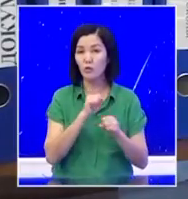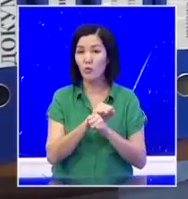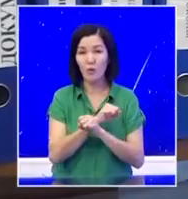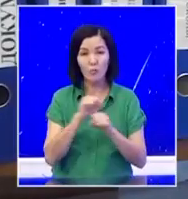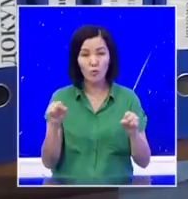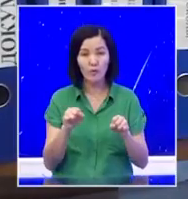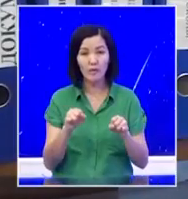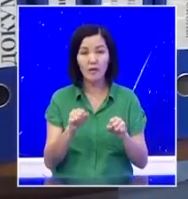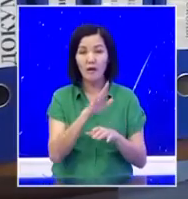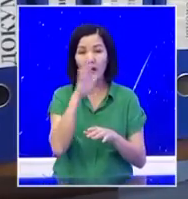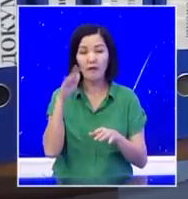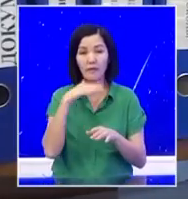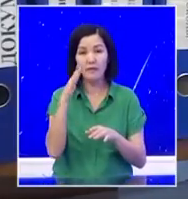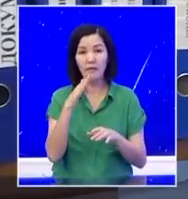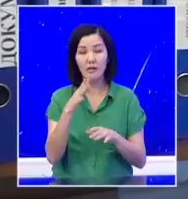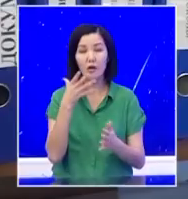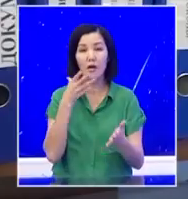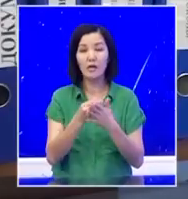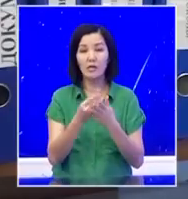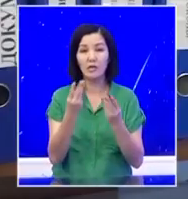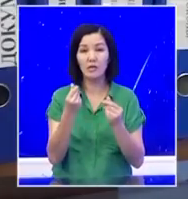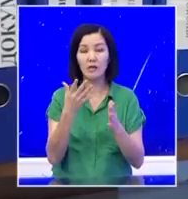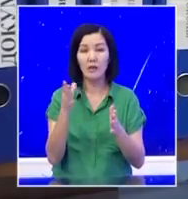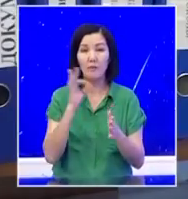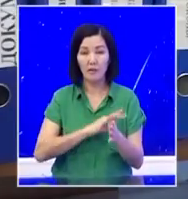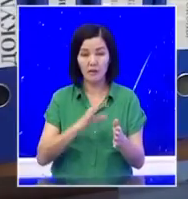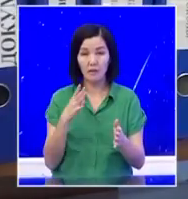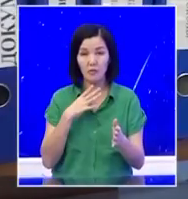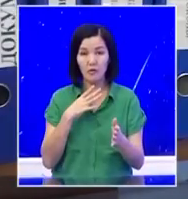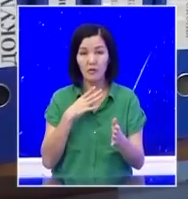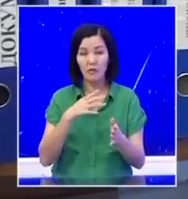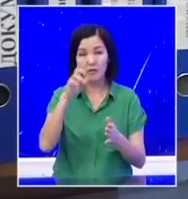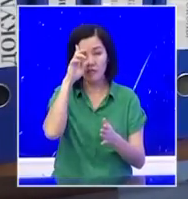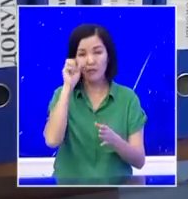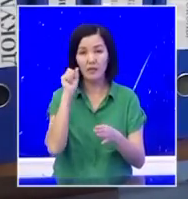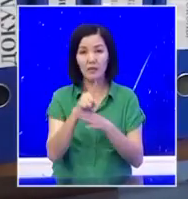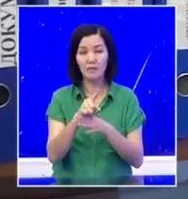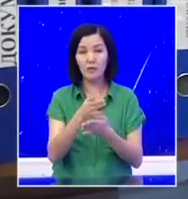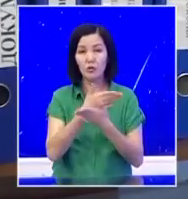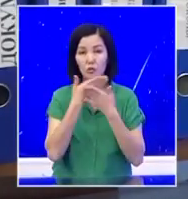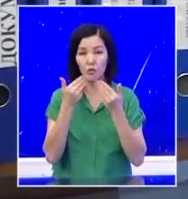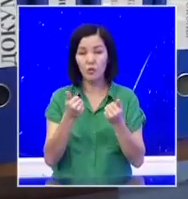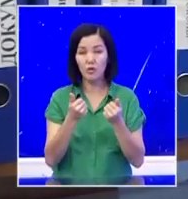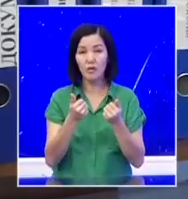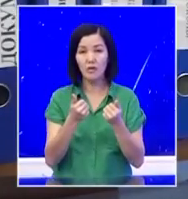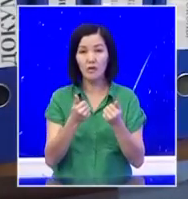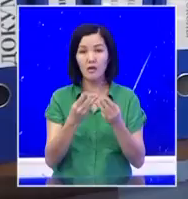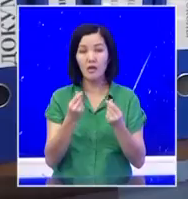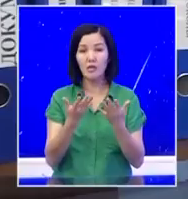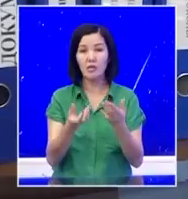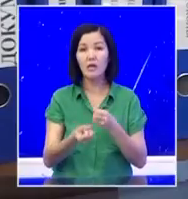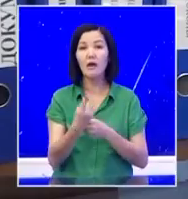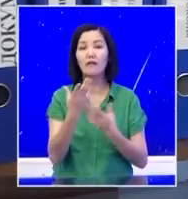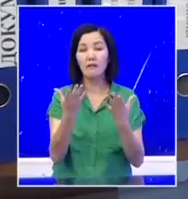қана ата-ананың төлейтін қаражатынан кіріп отыр. Мемлекеттік тапсырыс жоқ. Ал қаражатты қайдан алады